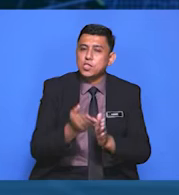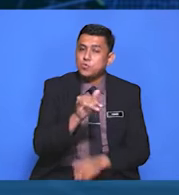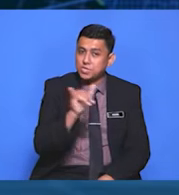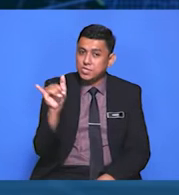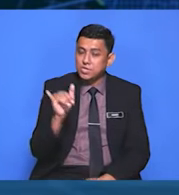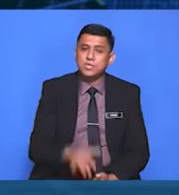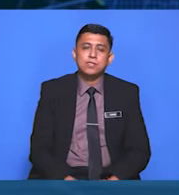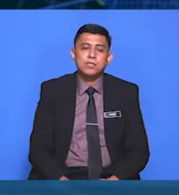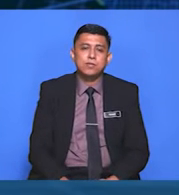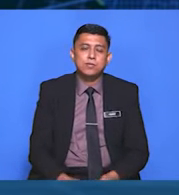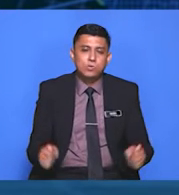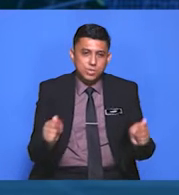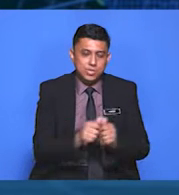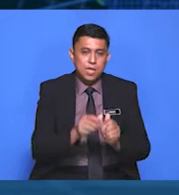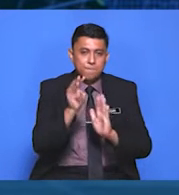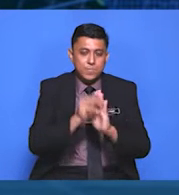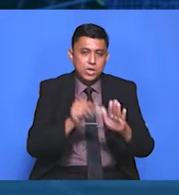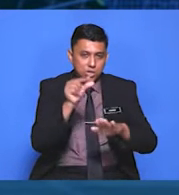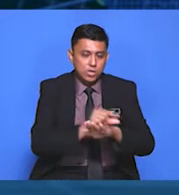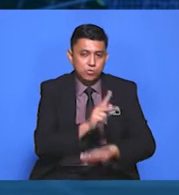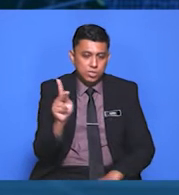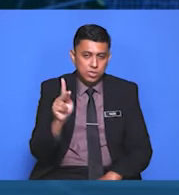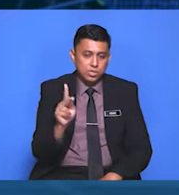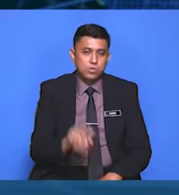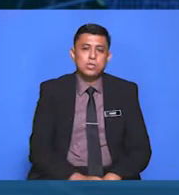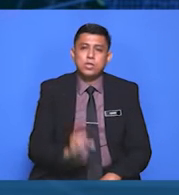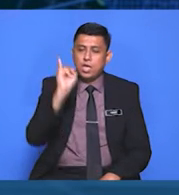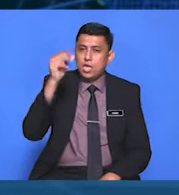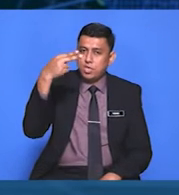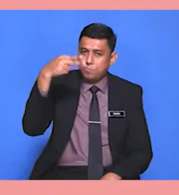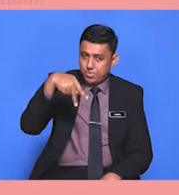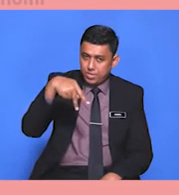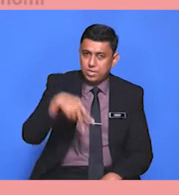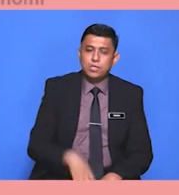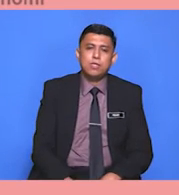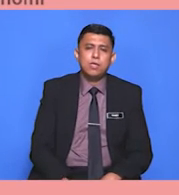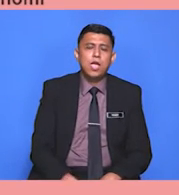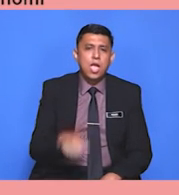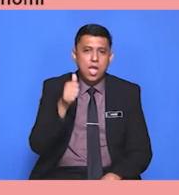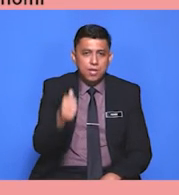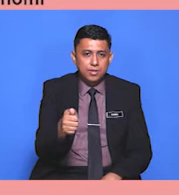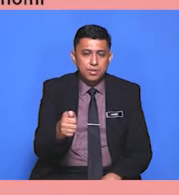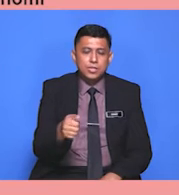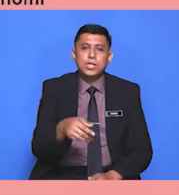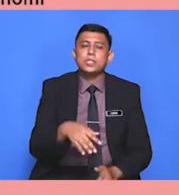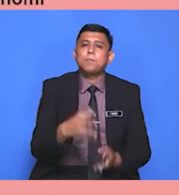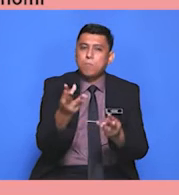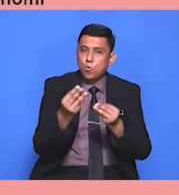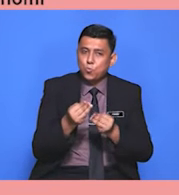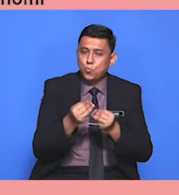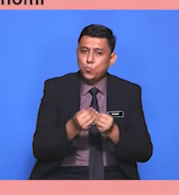Seterusnya, dengan menggunakan indeks harga pengguna, anda